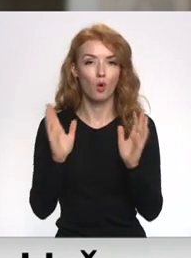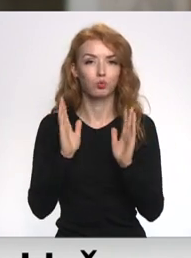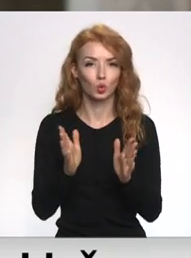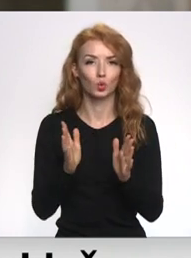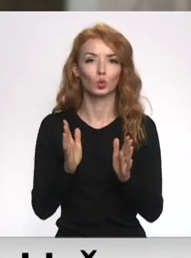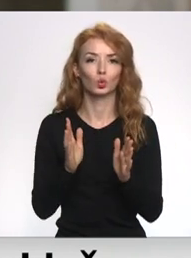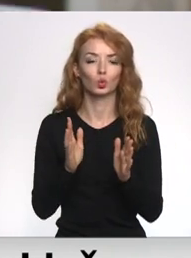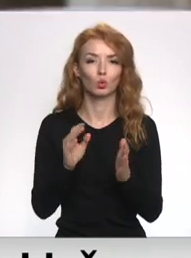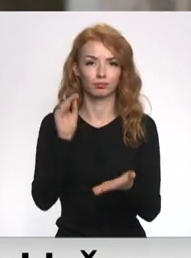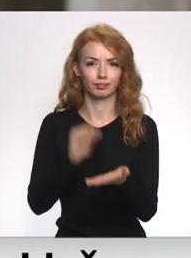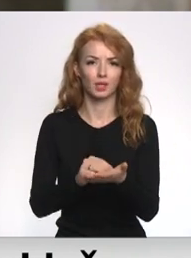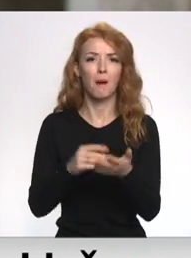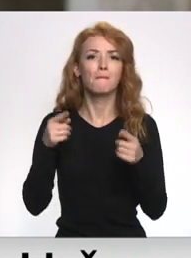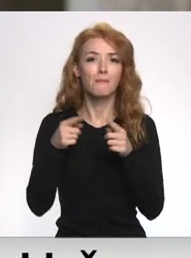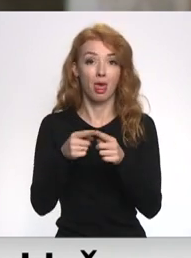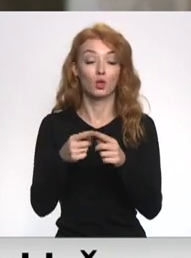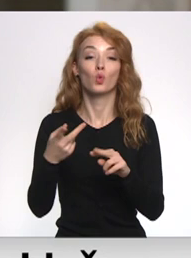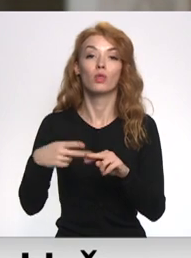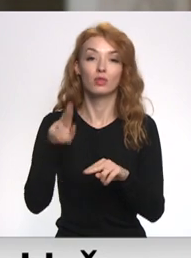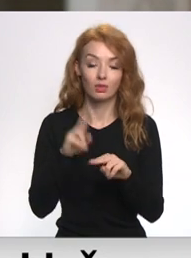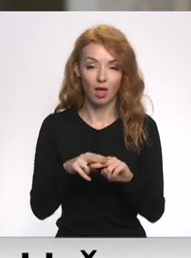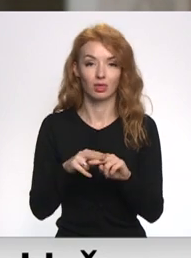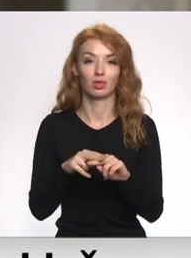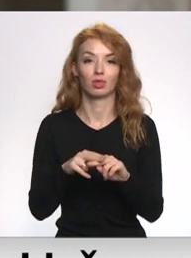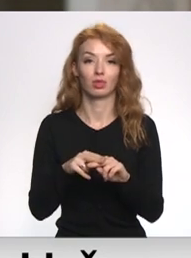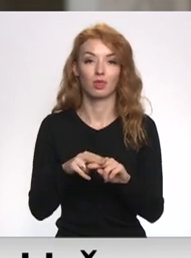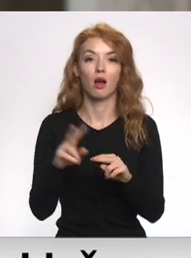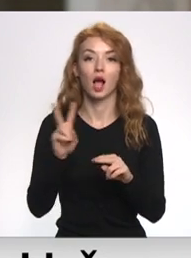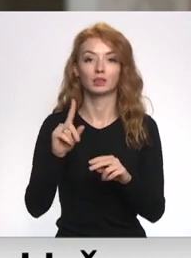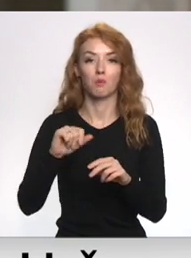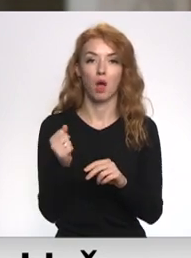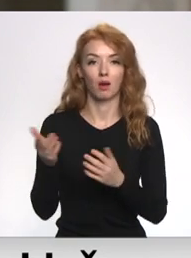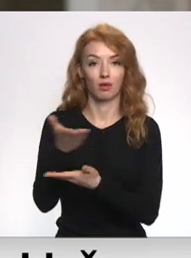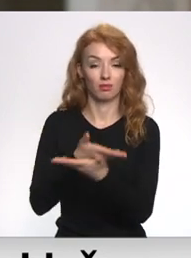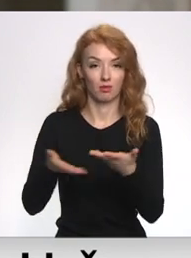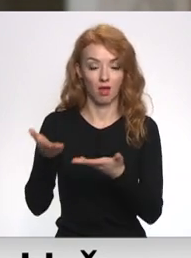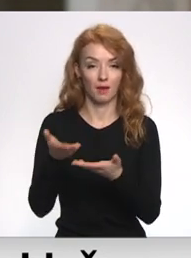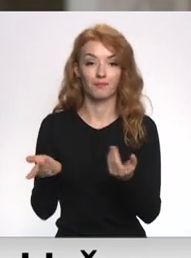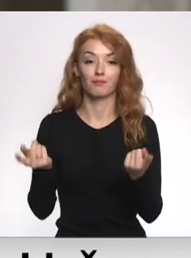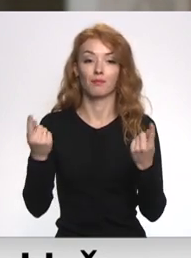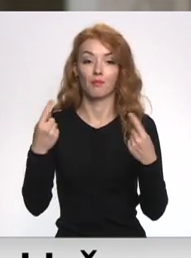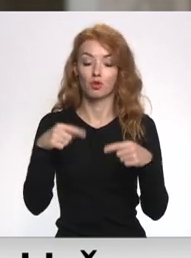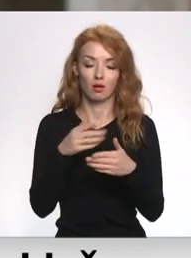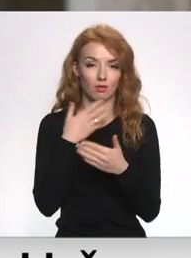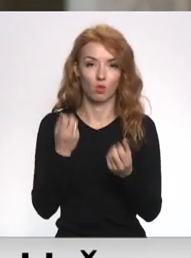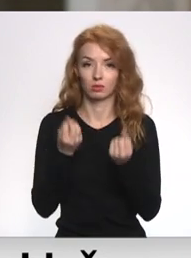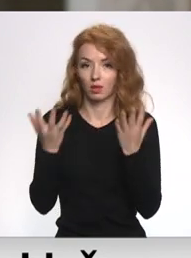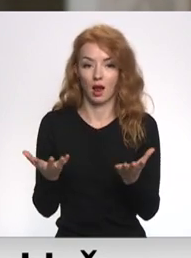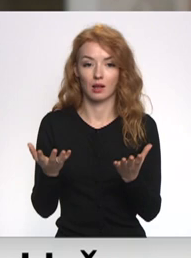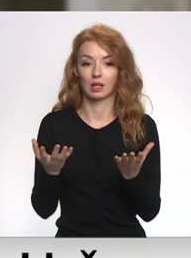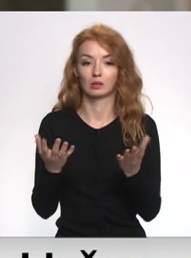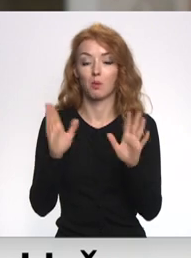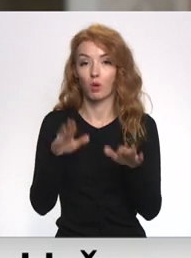jādefinē sasniedzamie mērķi un tikai pēc tam partneri. Nu, pagaidām tā tad nav skaidrības ar vien par